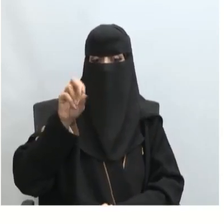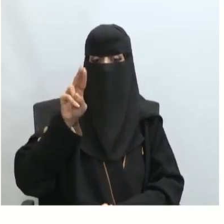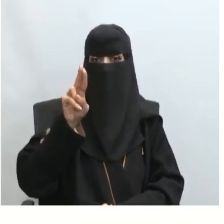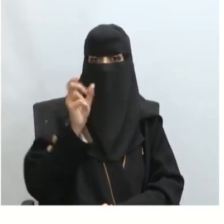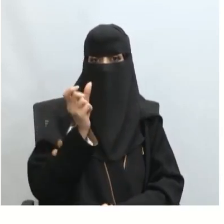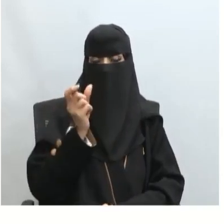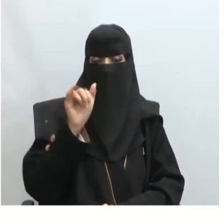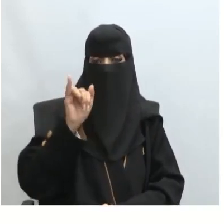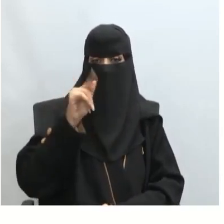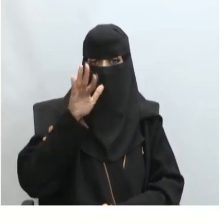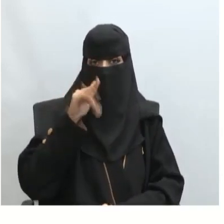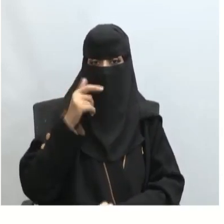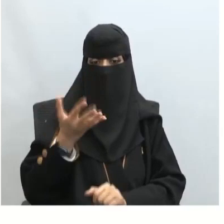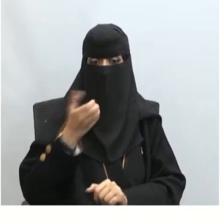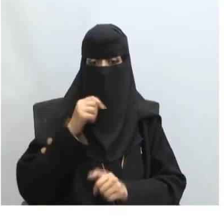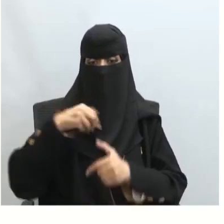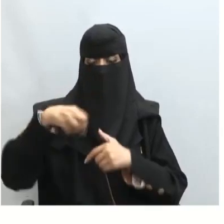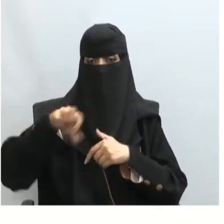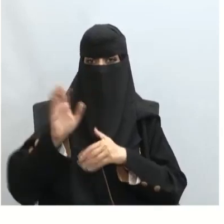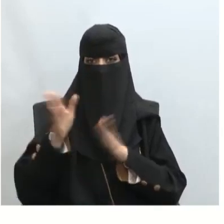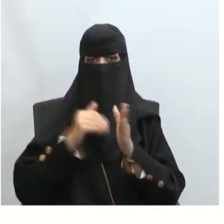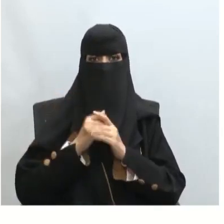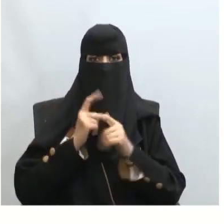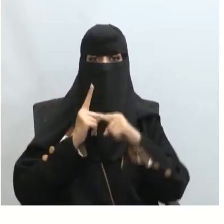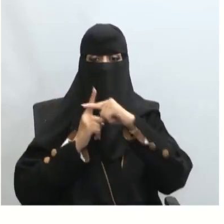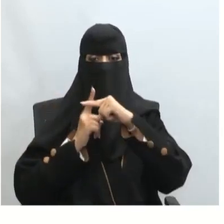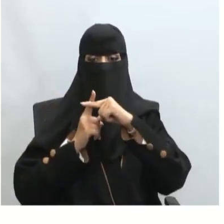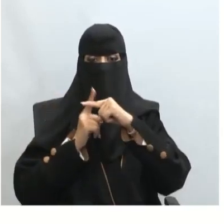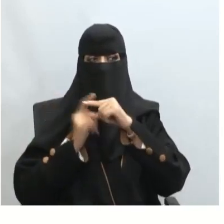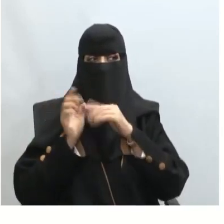البيوتين وناتج ثانوي وهو